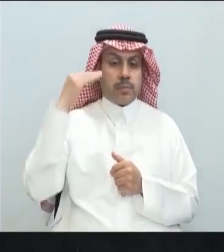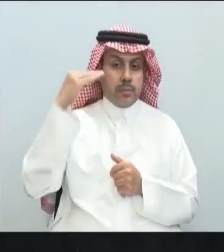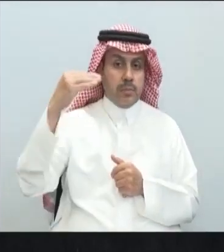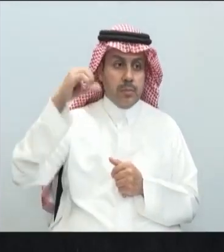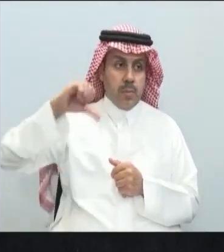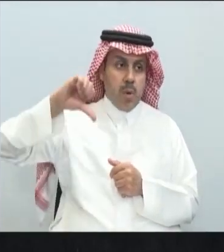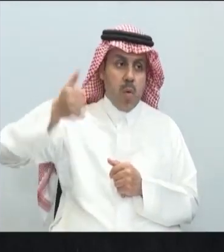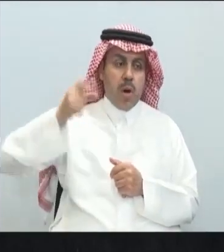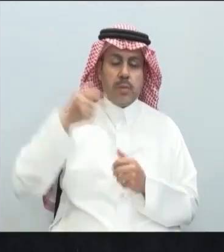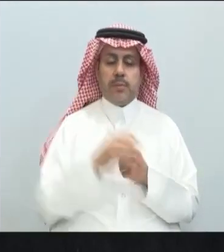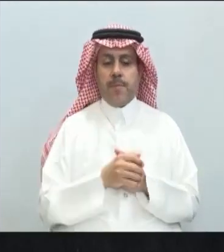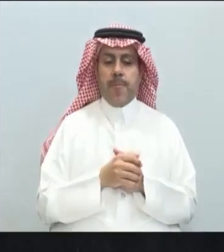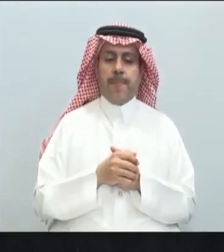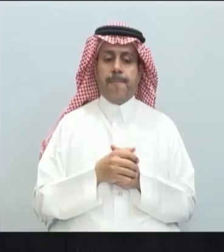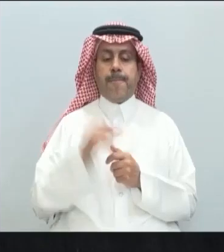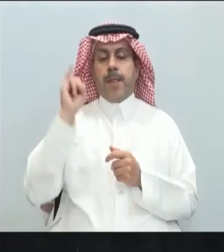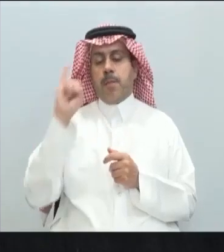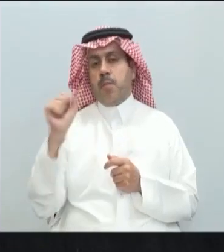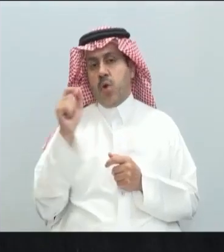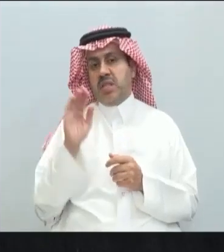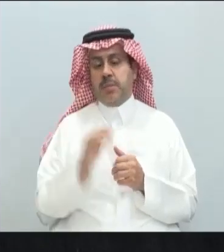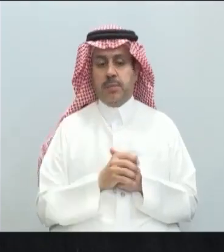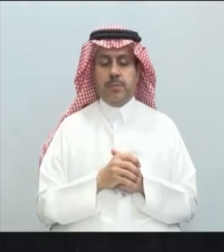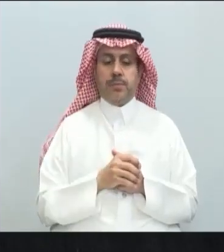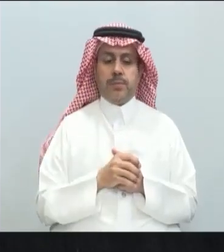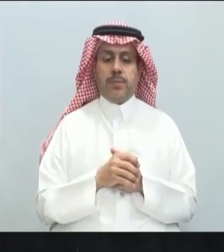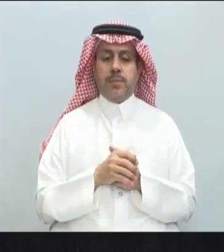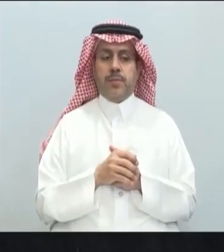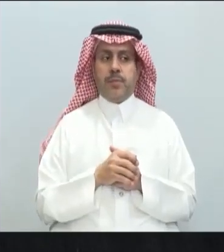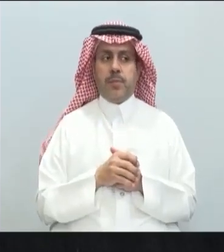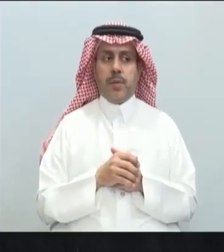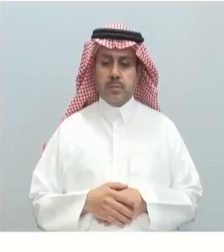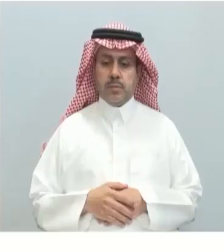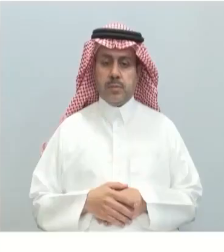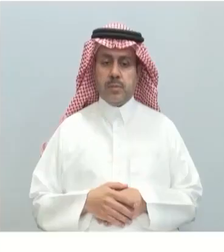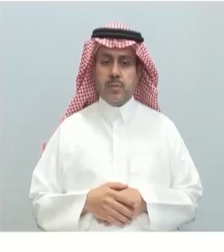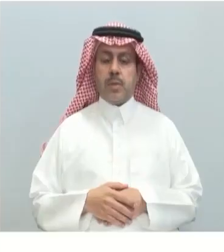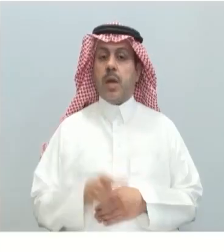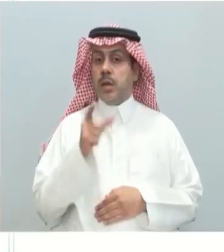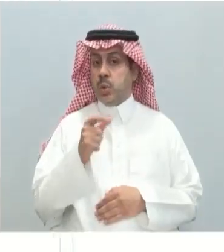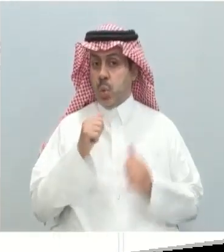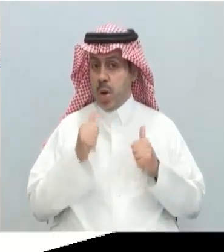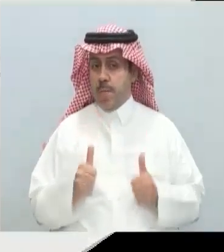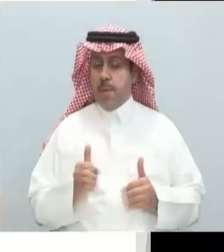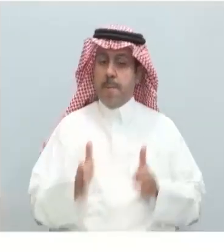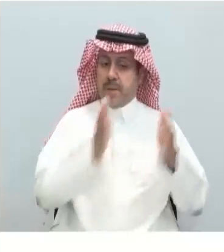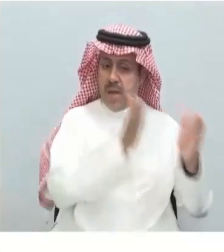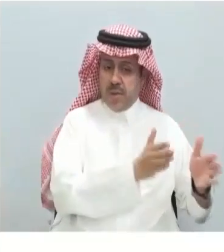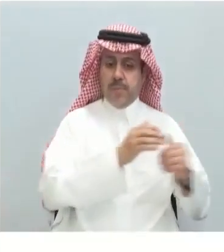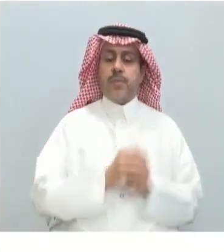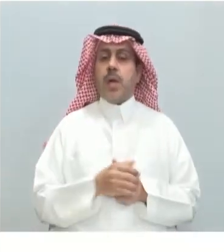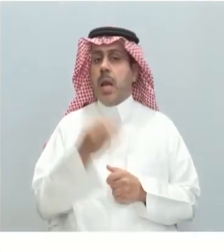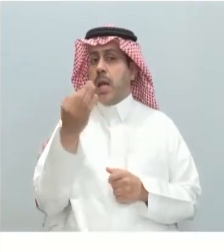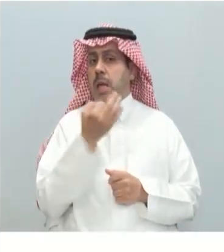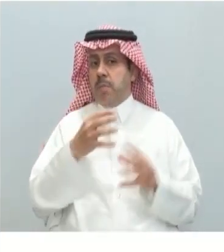تختار الموضوع الملائم المناسب للايات التي معنا ايها الطلاب بعد هذا ناتي واياكم الى